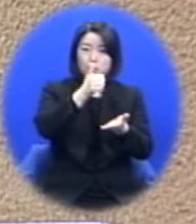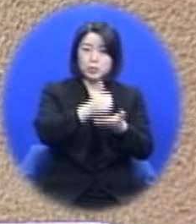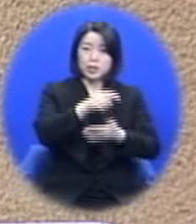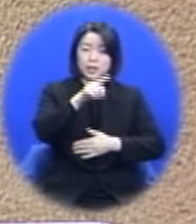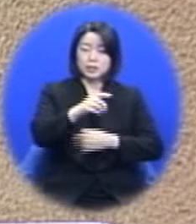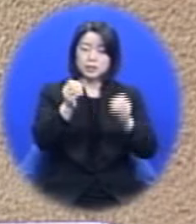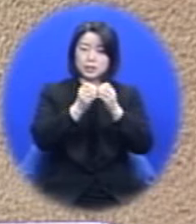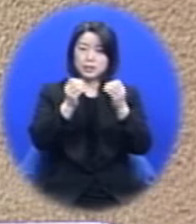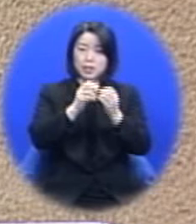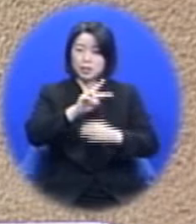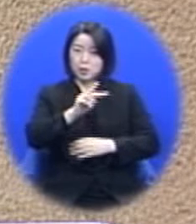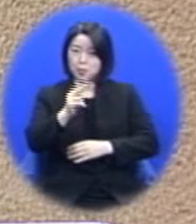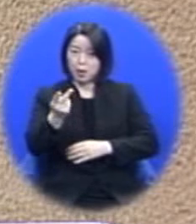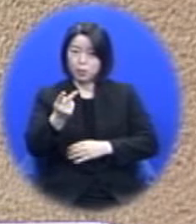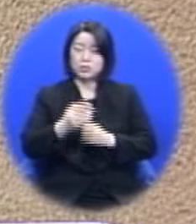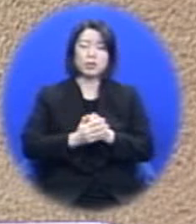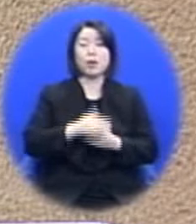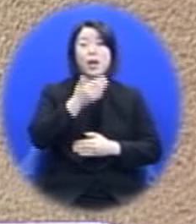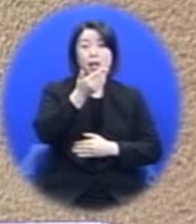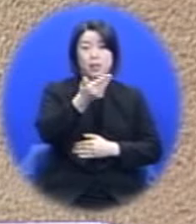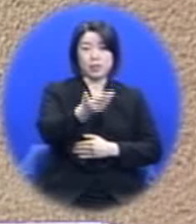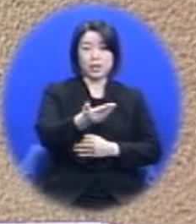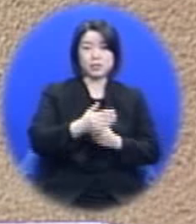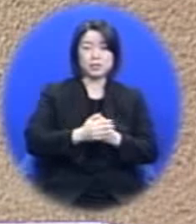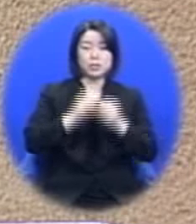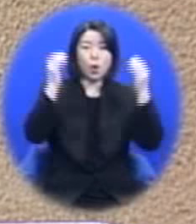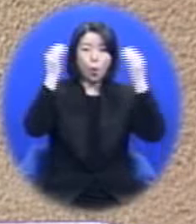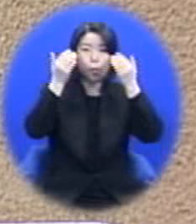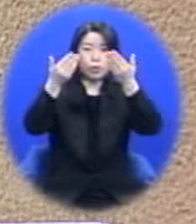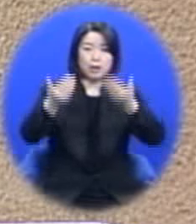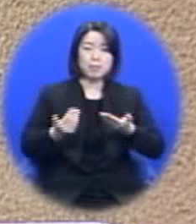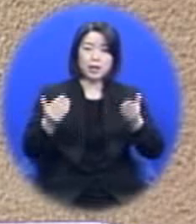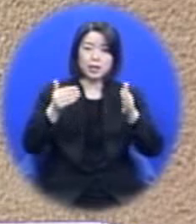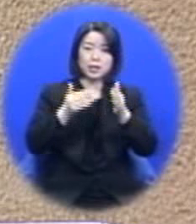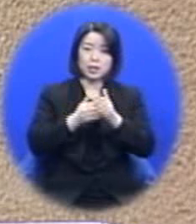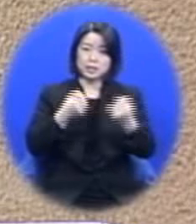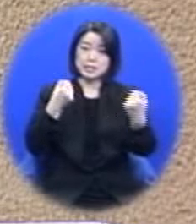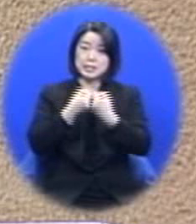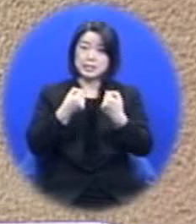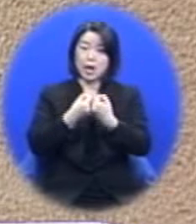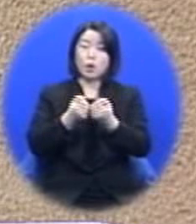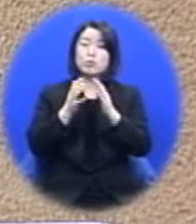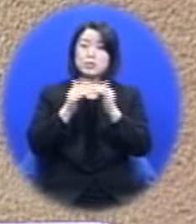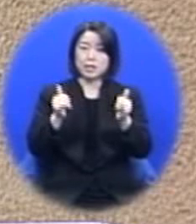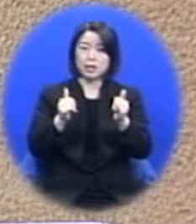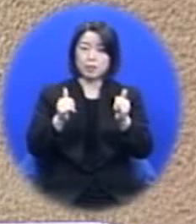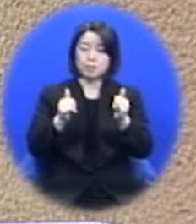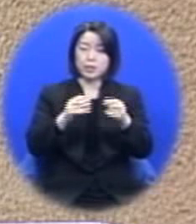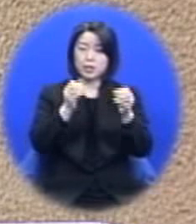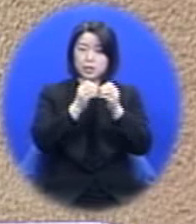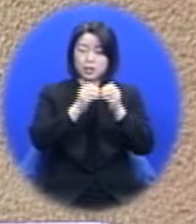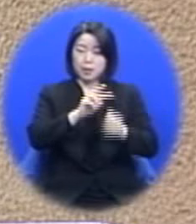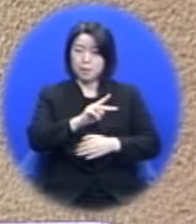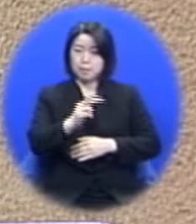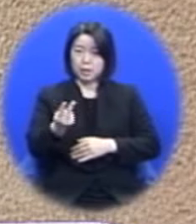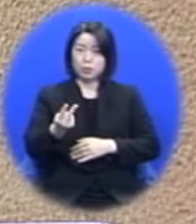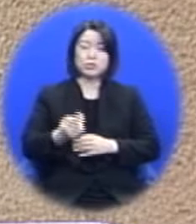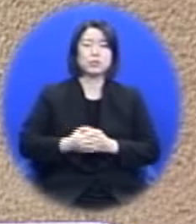가사를 바꿨어요. 당신은 고난받기까지 싸우는 사람, 이렇게 가사를